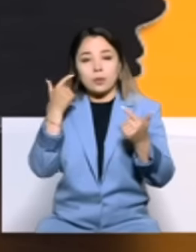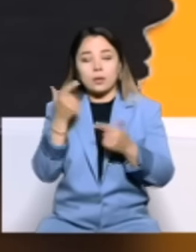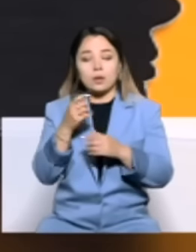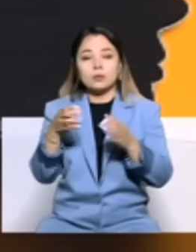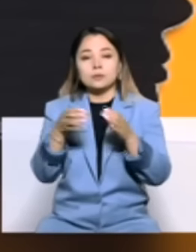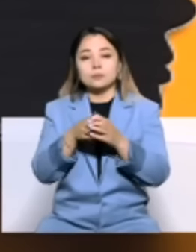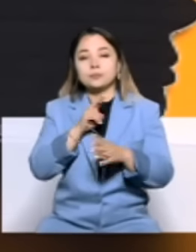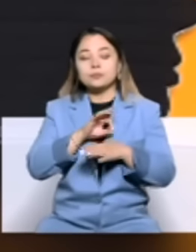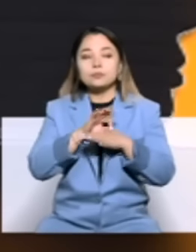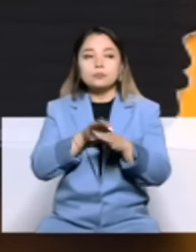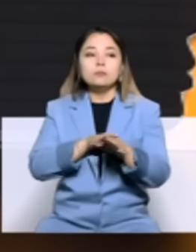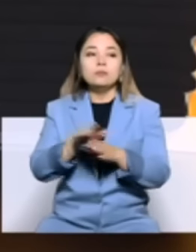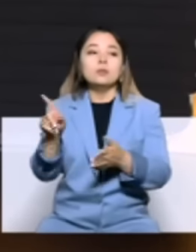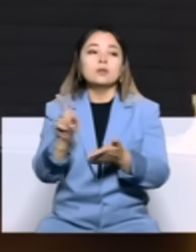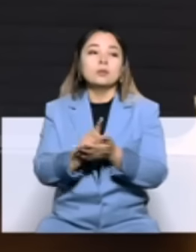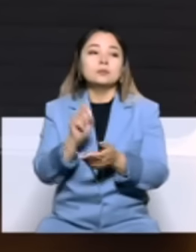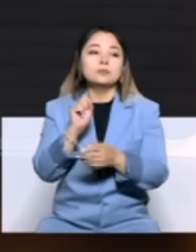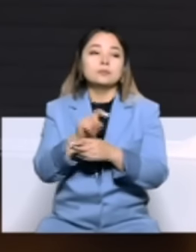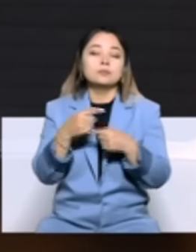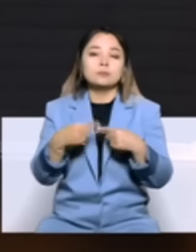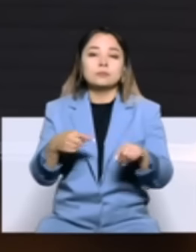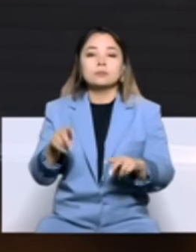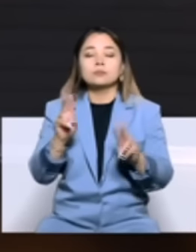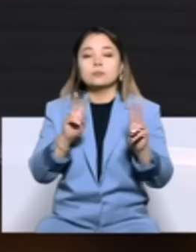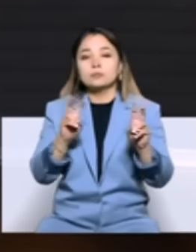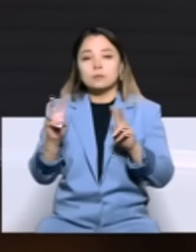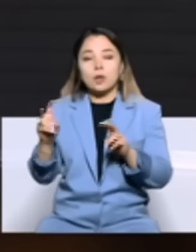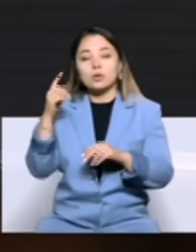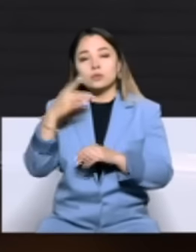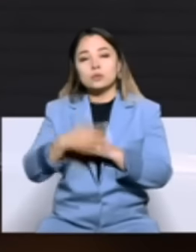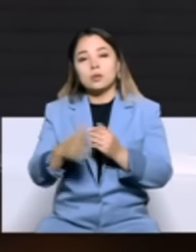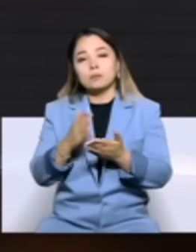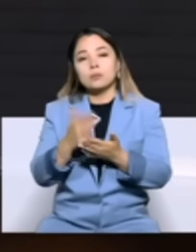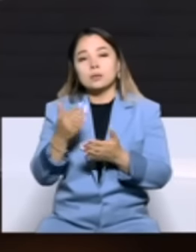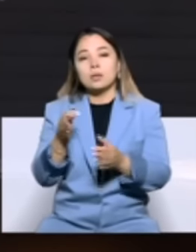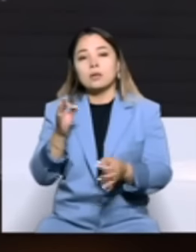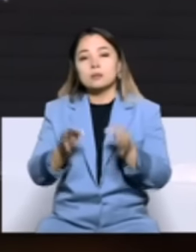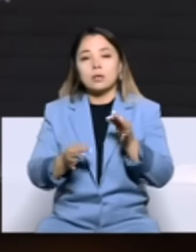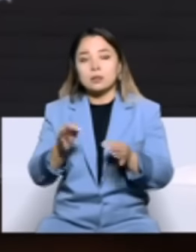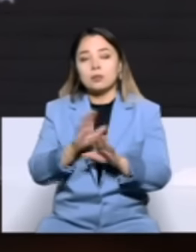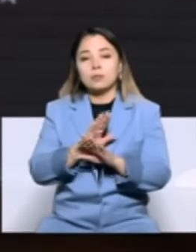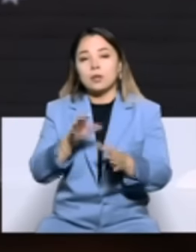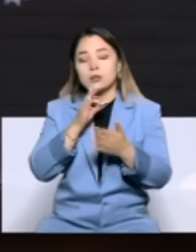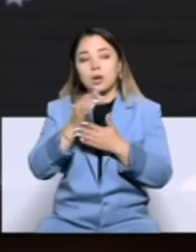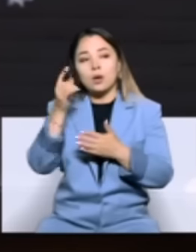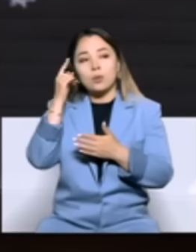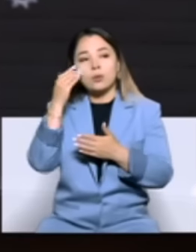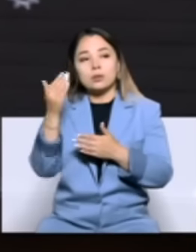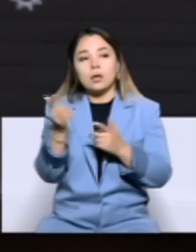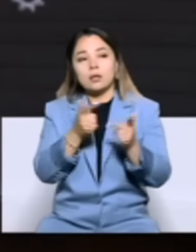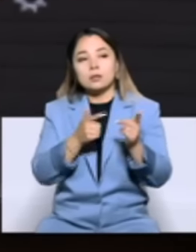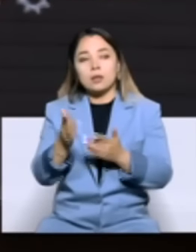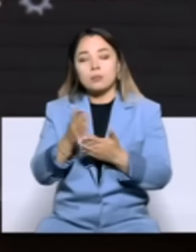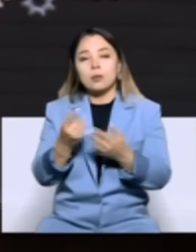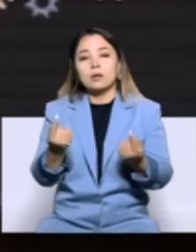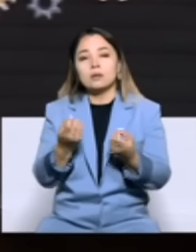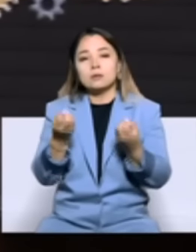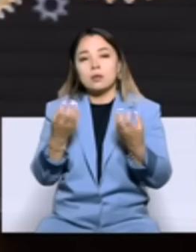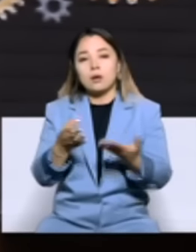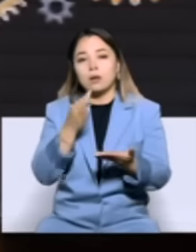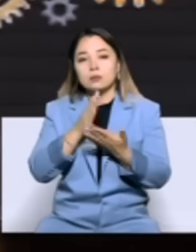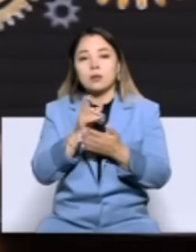беру жүйесінің міндеті тапсырманың түрлі контекстін түсініп, стандартты емес ойлай алуға дайындау, қарапайым